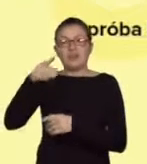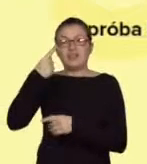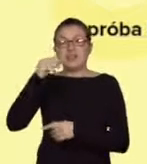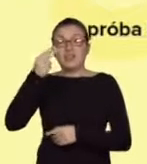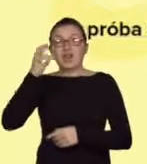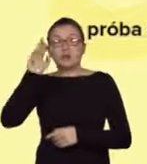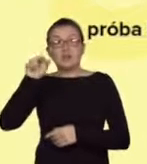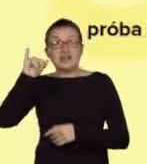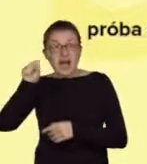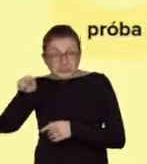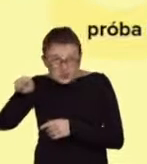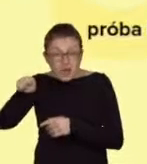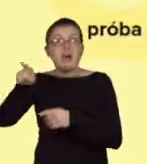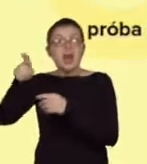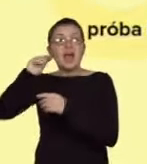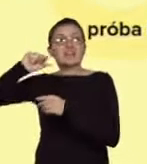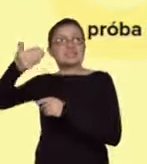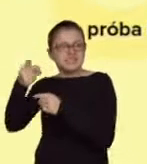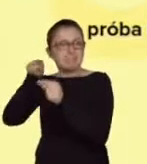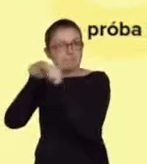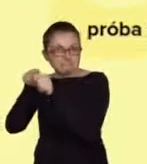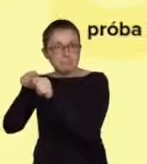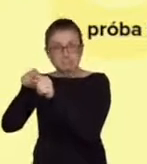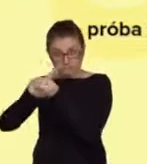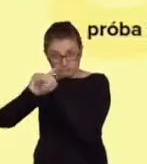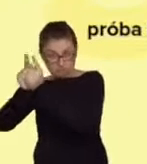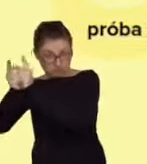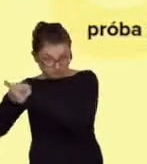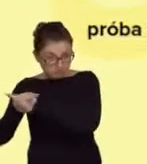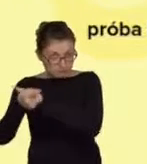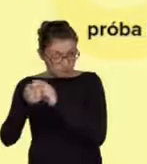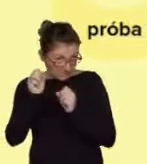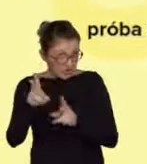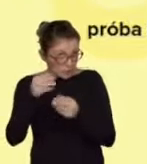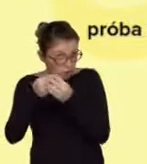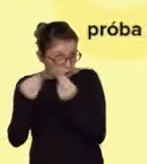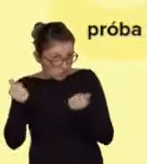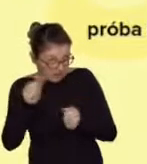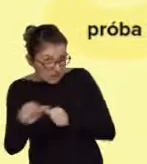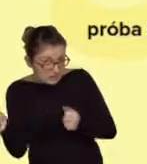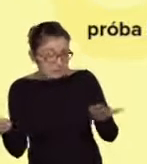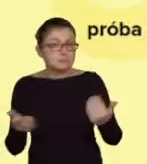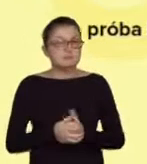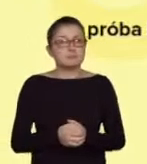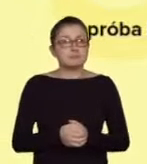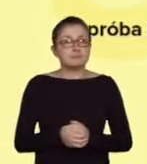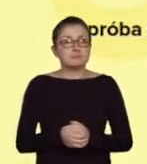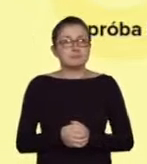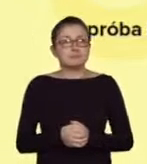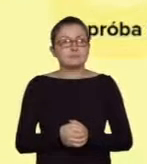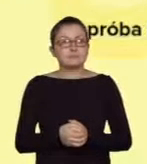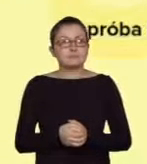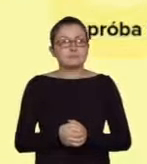pełniłby funkcję próby kontrolnej, a zestaw drugi funkcję próby badawczej, bo odczyt wyników uzyskanych w tym